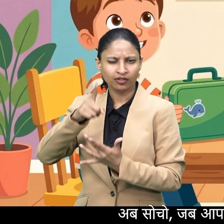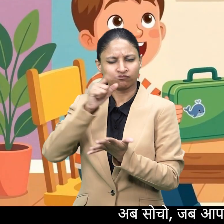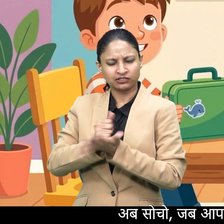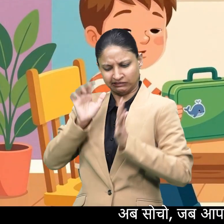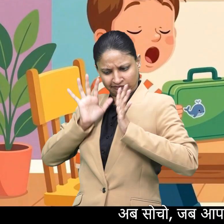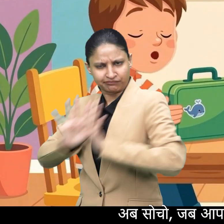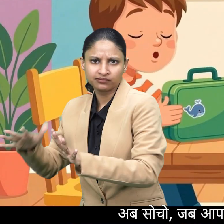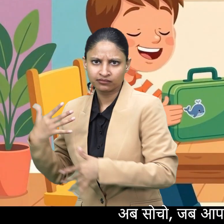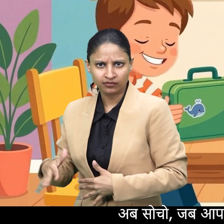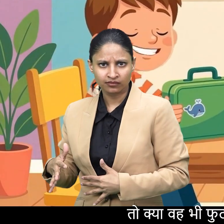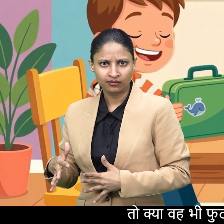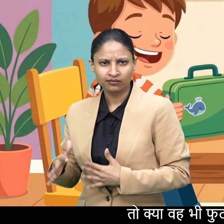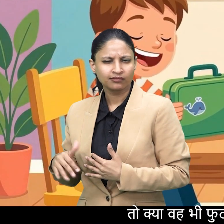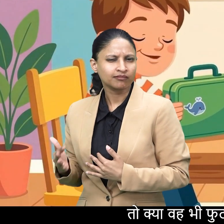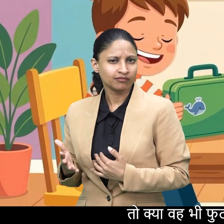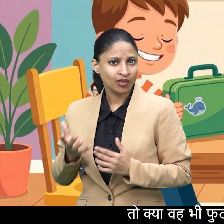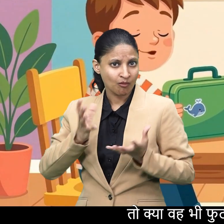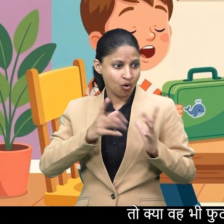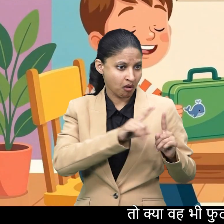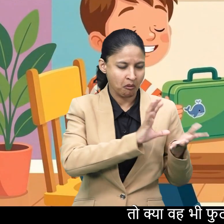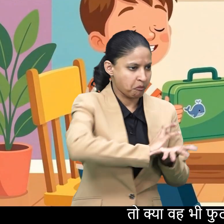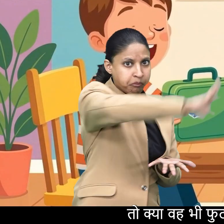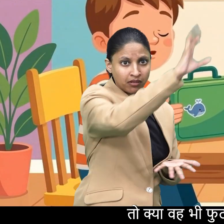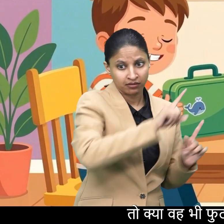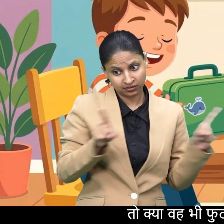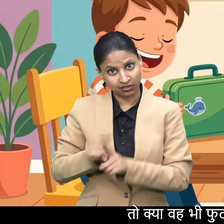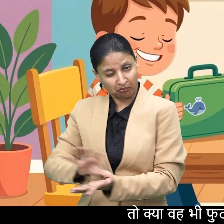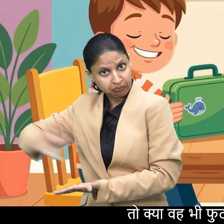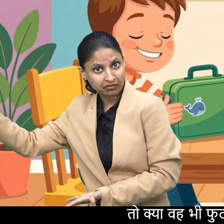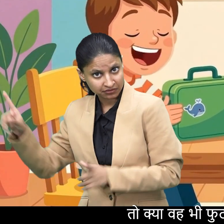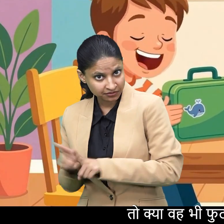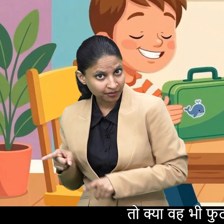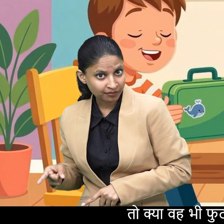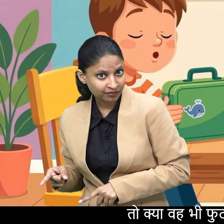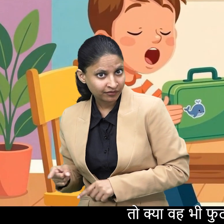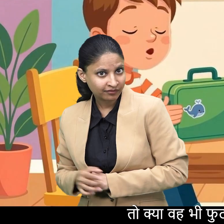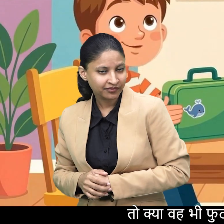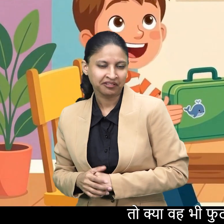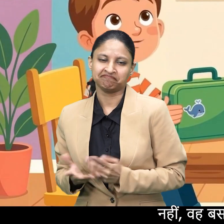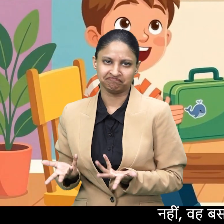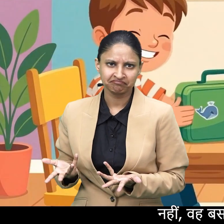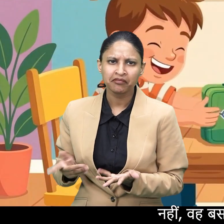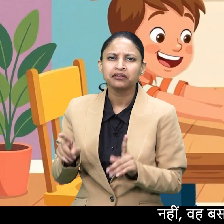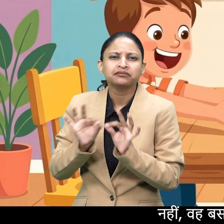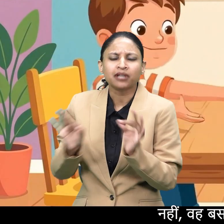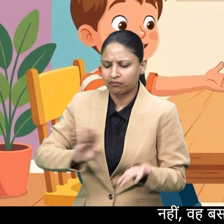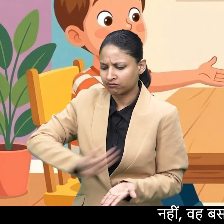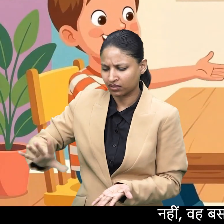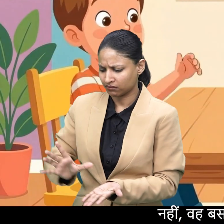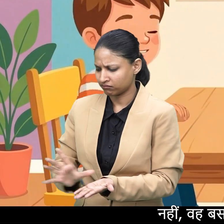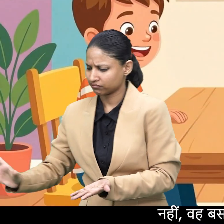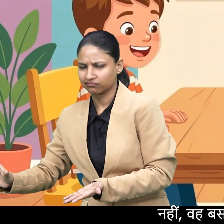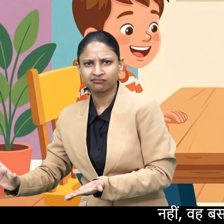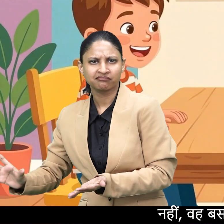हो तो क्या वह भी फुटबॉल की तरह घूमकर दूर चला जाता है? नहीं, वह